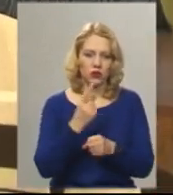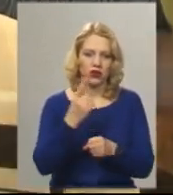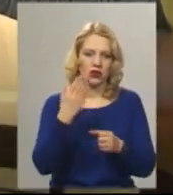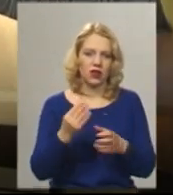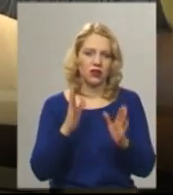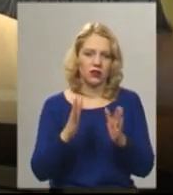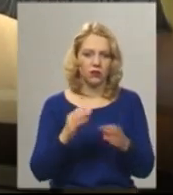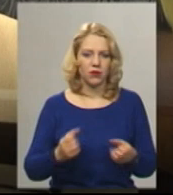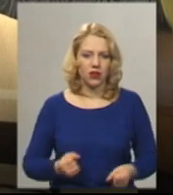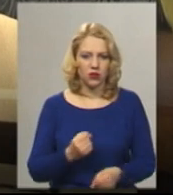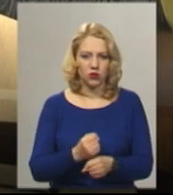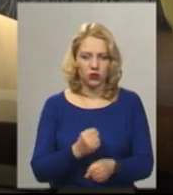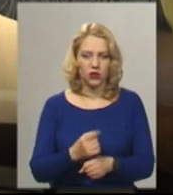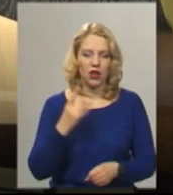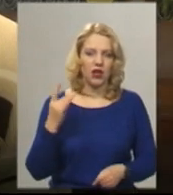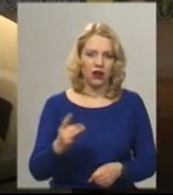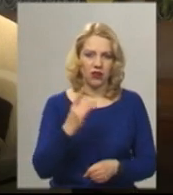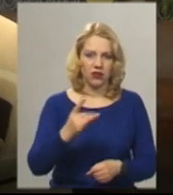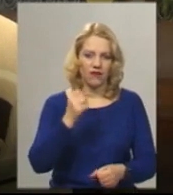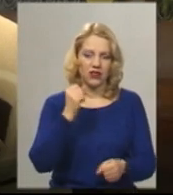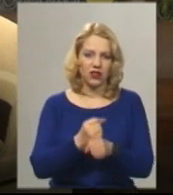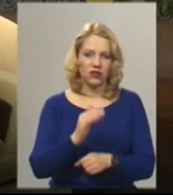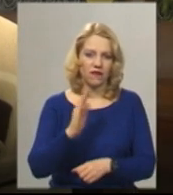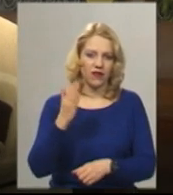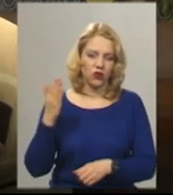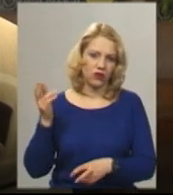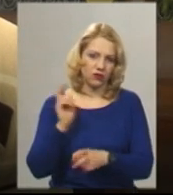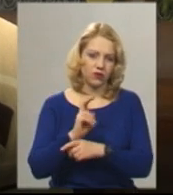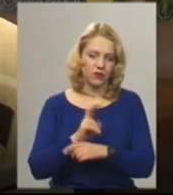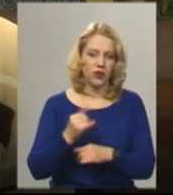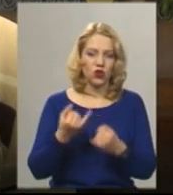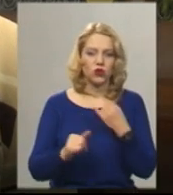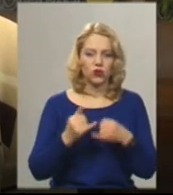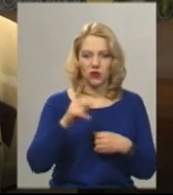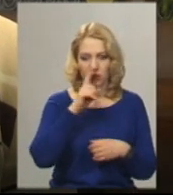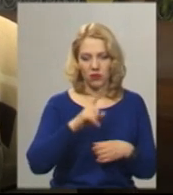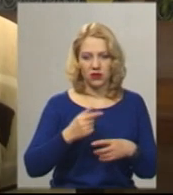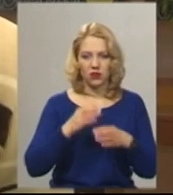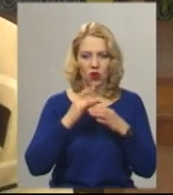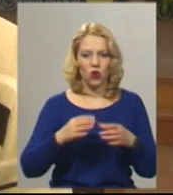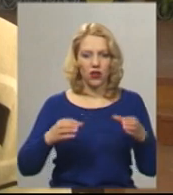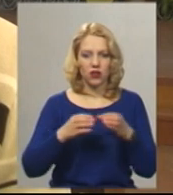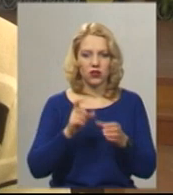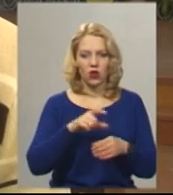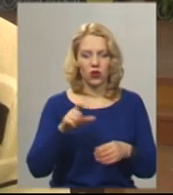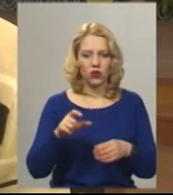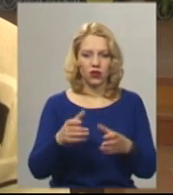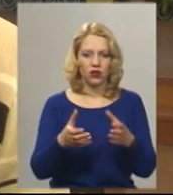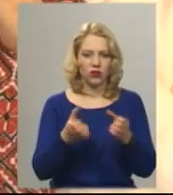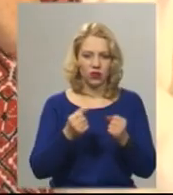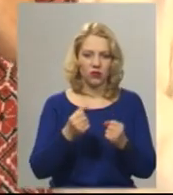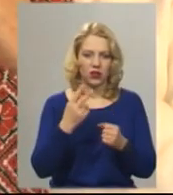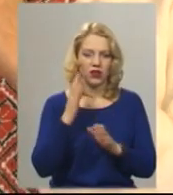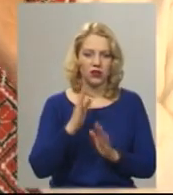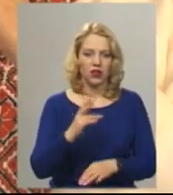Вони приходять на роботу раз в тиждень по вівторках. Жовтень місяць з оркестру люди отримали по 200 гривень, ще в жовтні місяці.